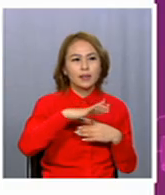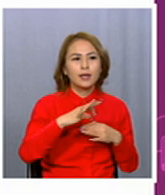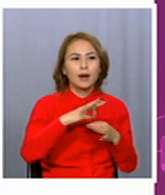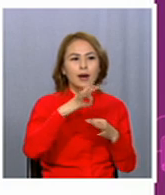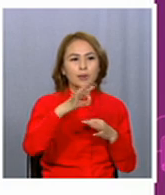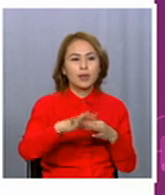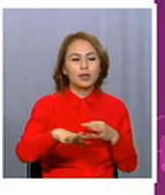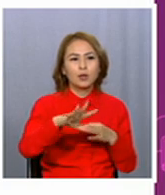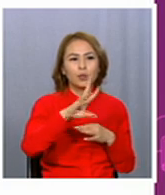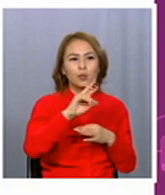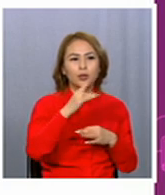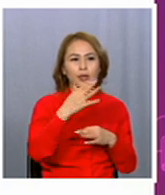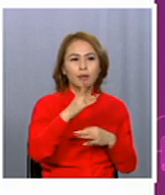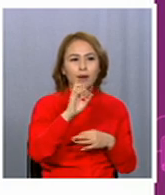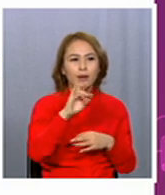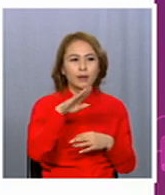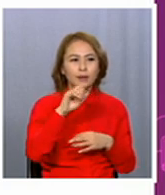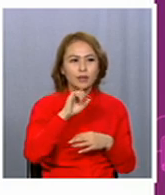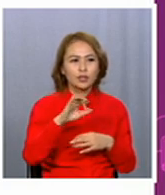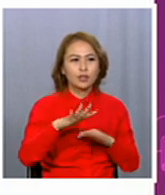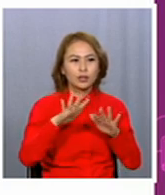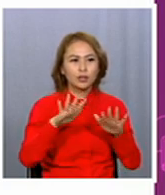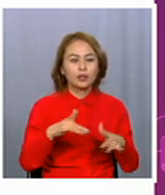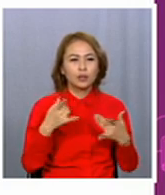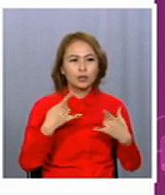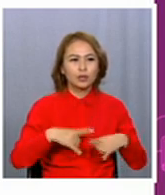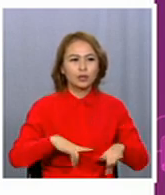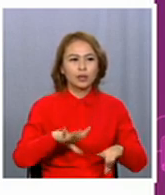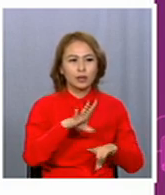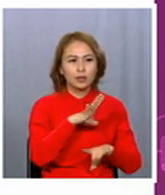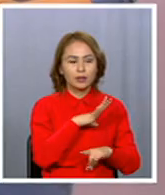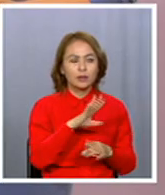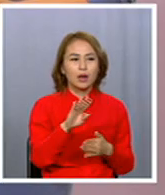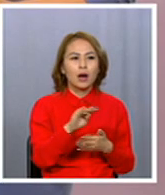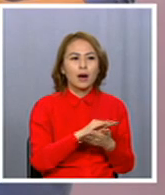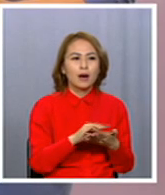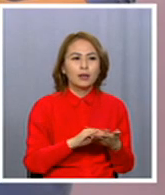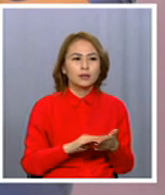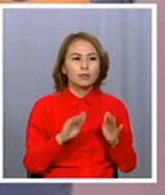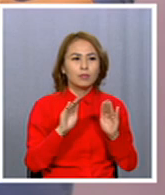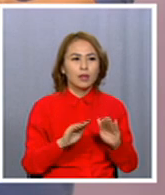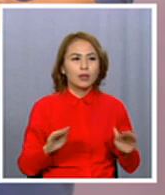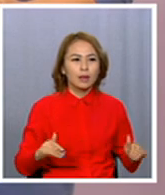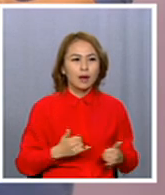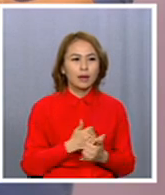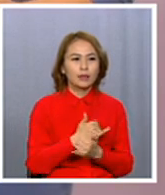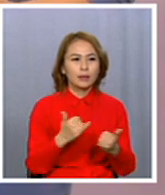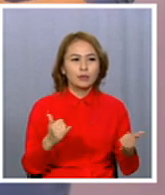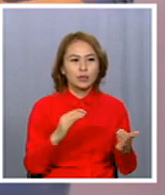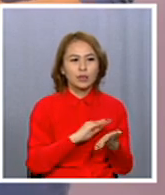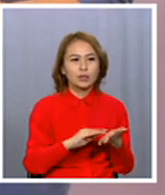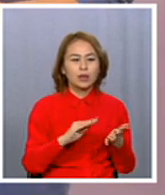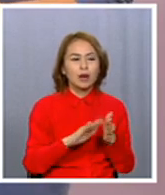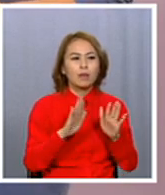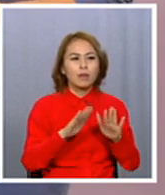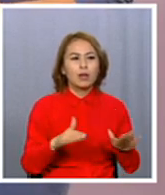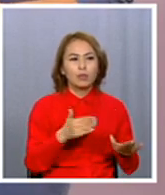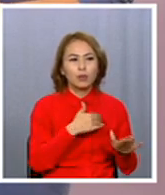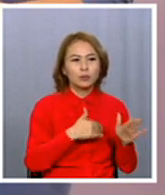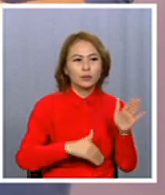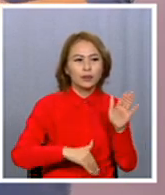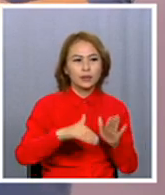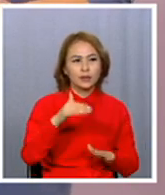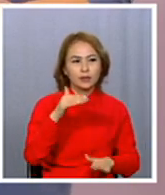Іле аймағы, Мүкей Қаратас жерінде дүниеге келген. Ақынның балаларға арнап жазған «Бала